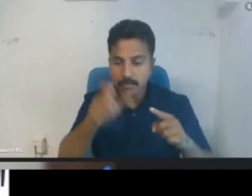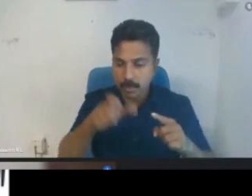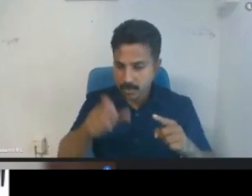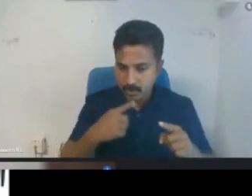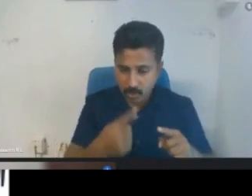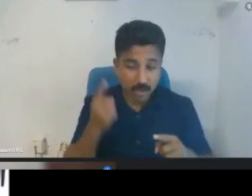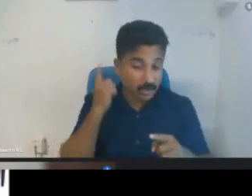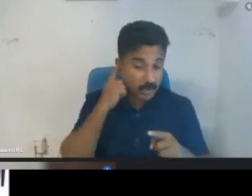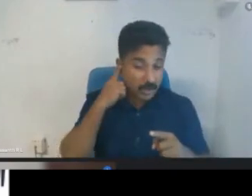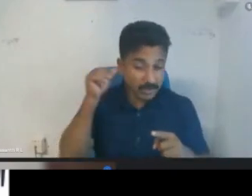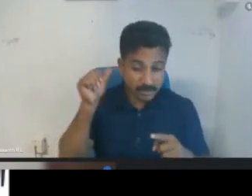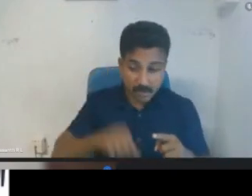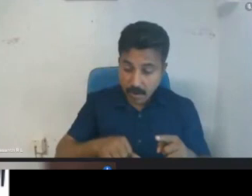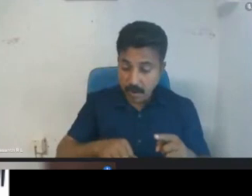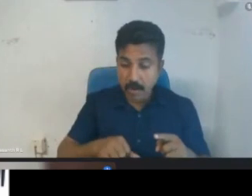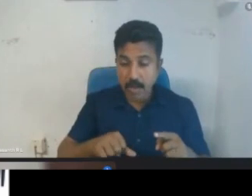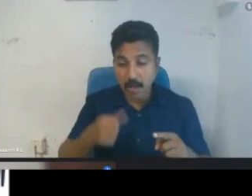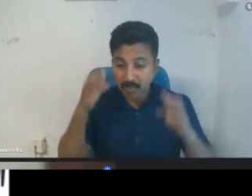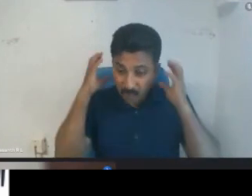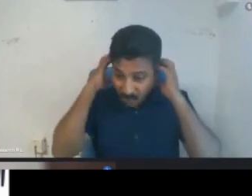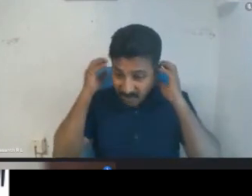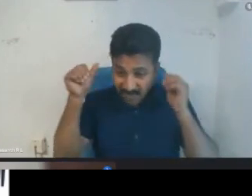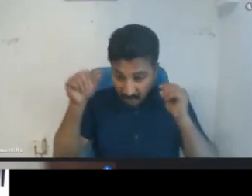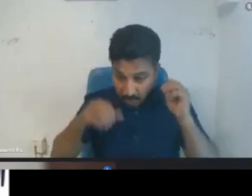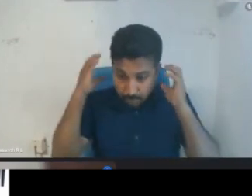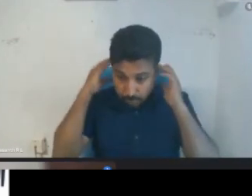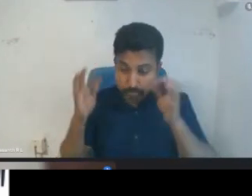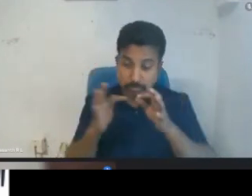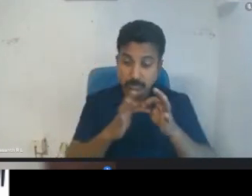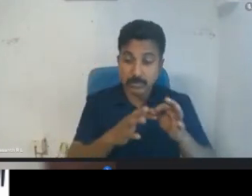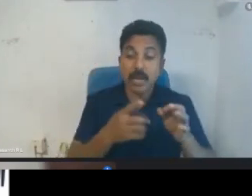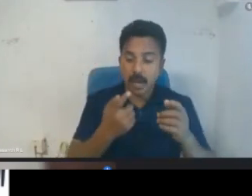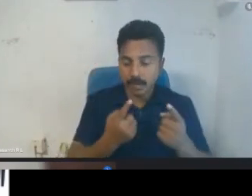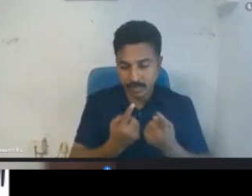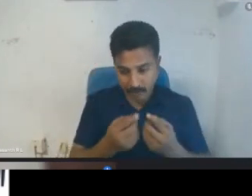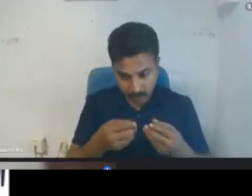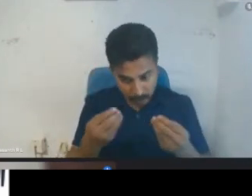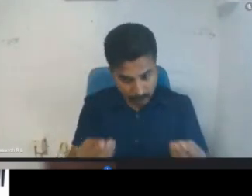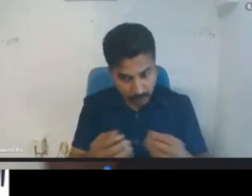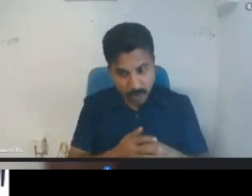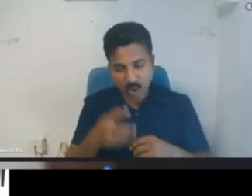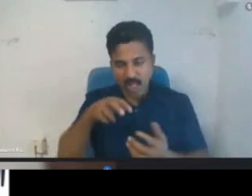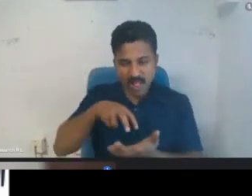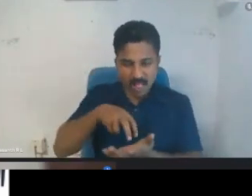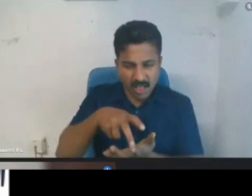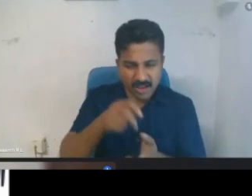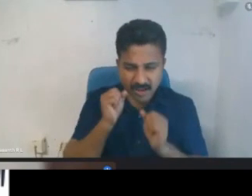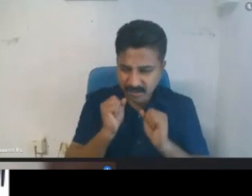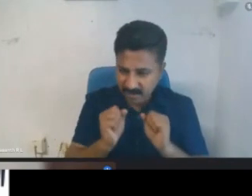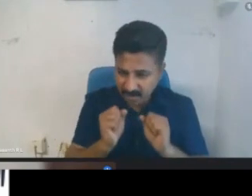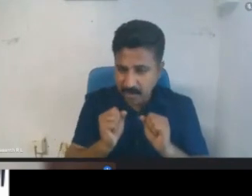അല്ലെങ്കിൽ കേൾവിക്ക് പ്രശ്നമുണ്ടെന്നുണ്ടെങ്കിൽ അത്തരത്തിലുള്ള സ്പെഷ്യലിസ്റ്റുകളെ, അല്ലെങ്കിൽ കുഞ്ഞിന് നടക്കുന്നതിന്